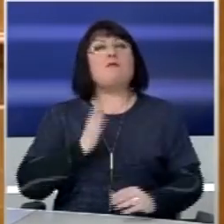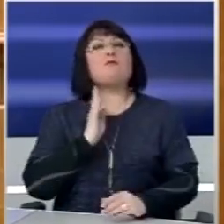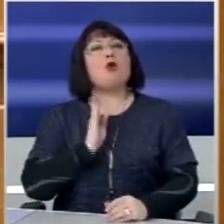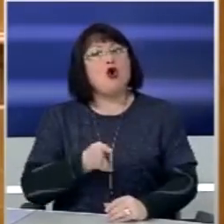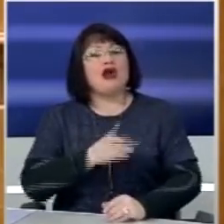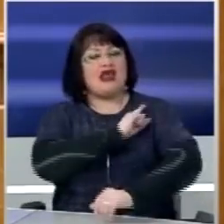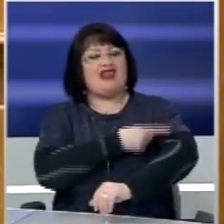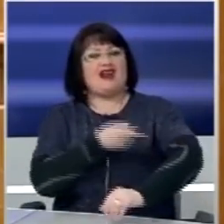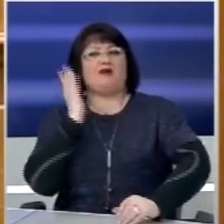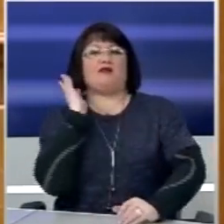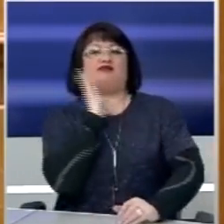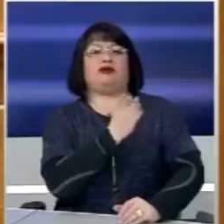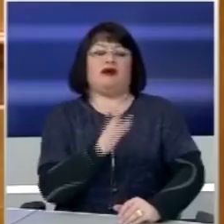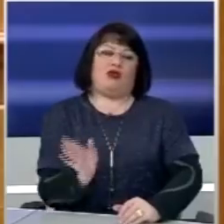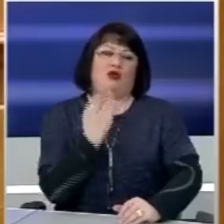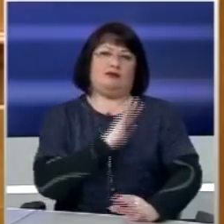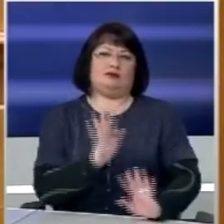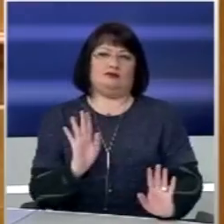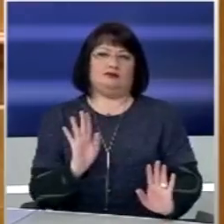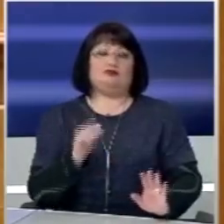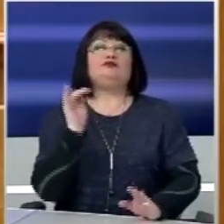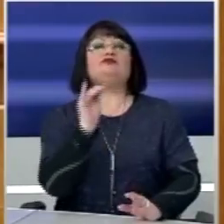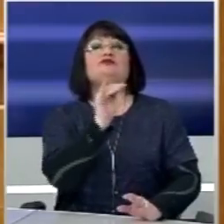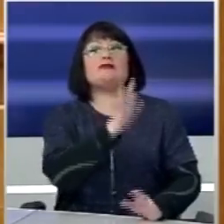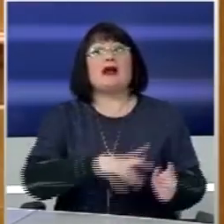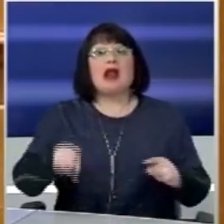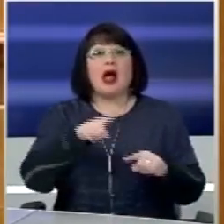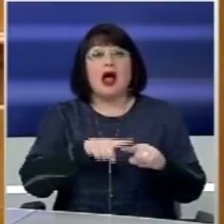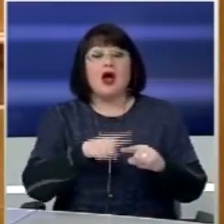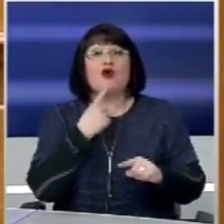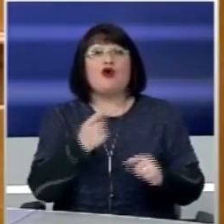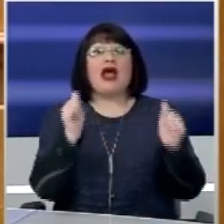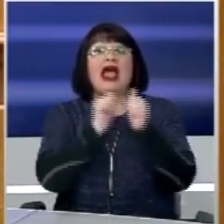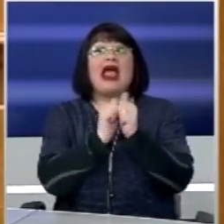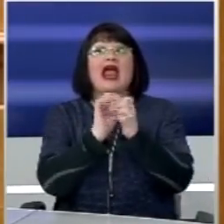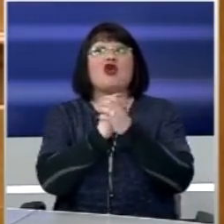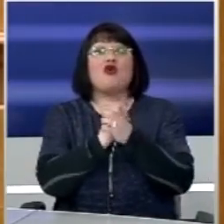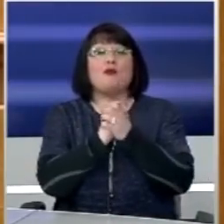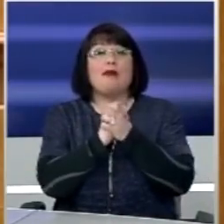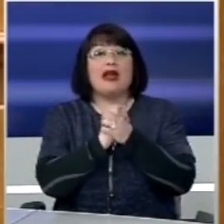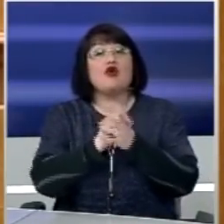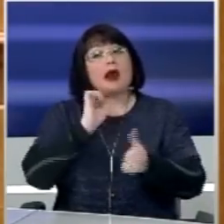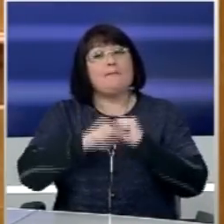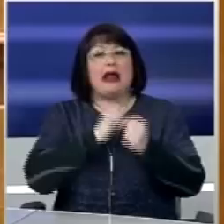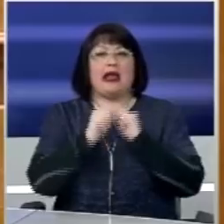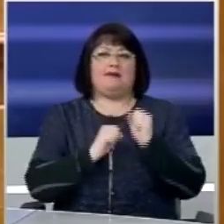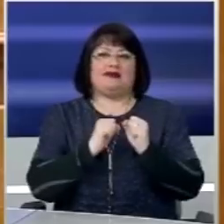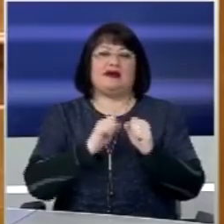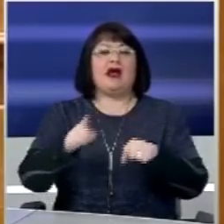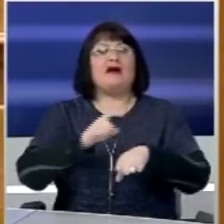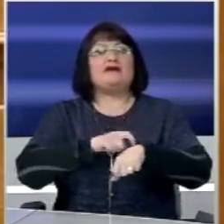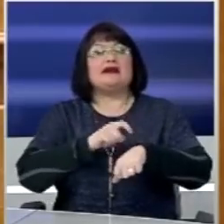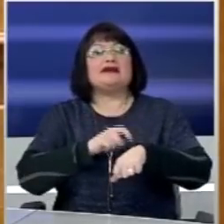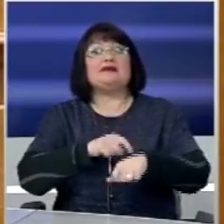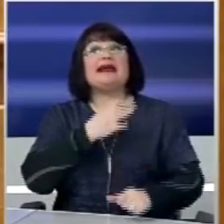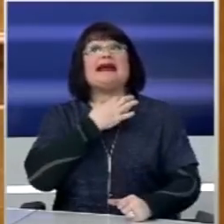καταδικάσει και να σας απορρίψει. Σε αυτό καλούμε όλο το λαό ενωμένο να δώσει την πάλη του. Τώρα